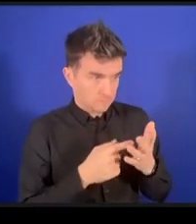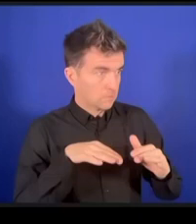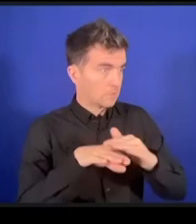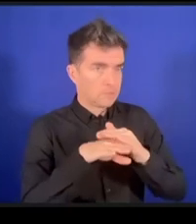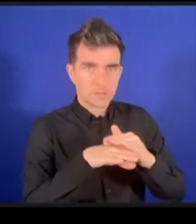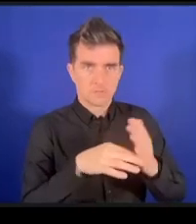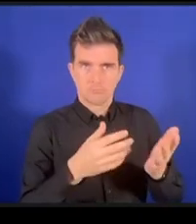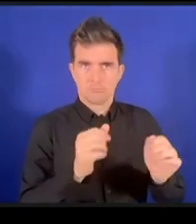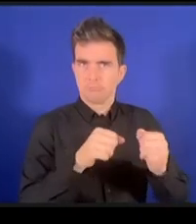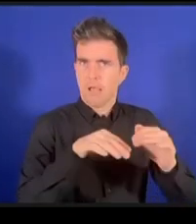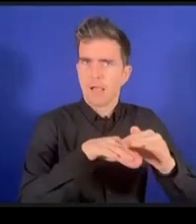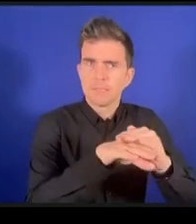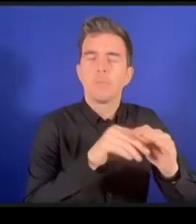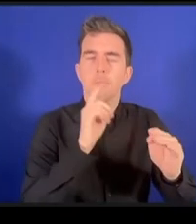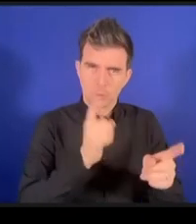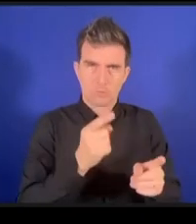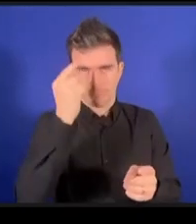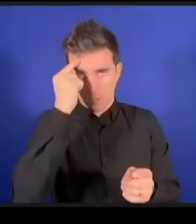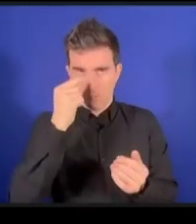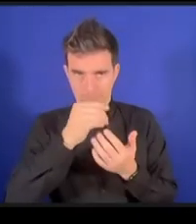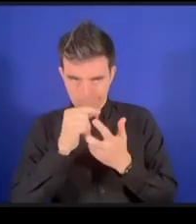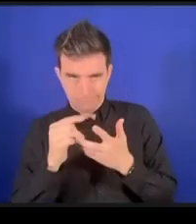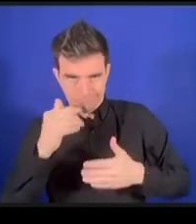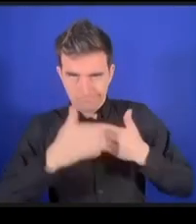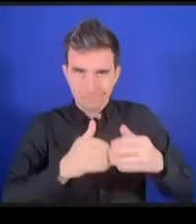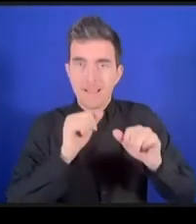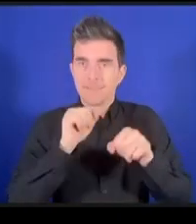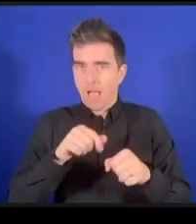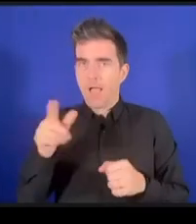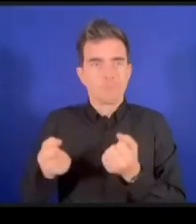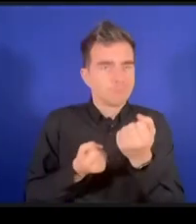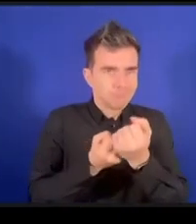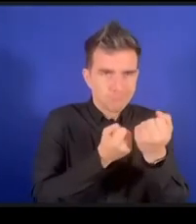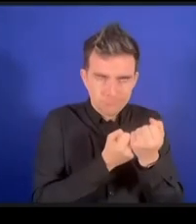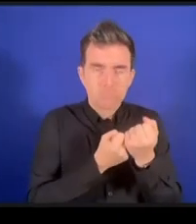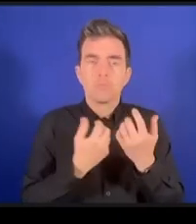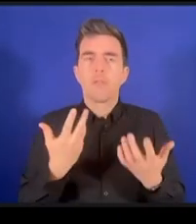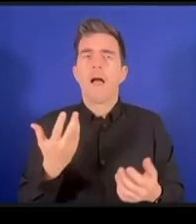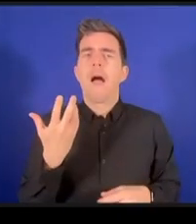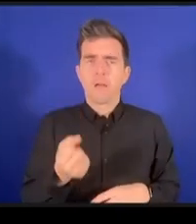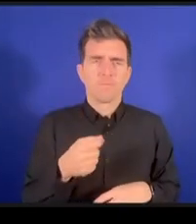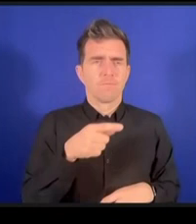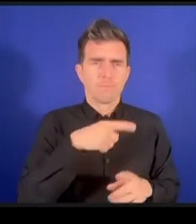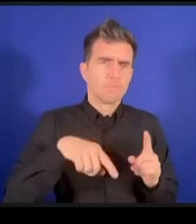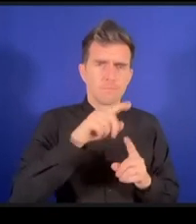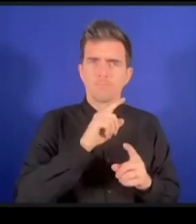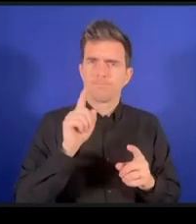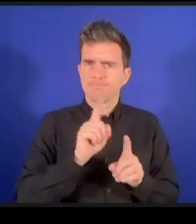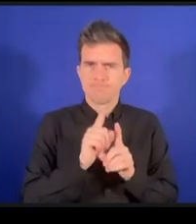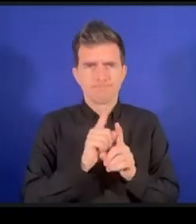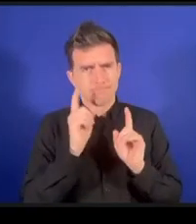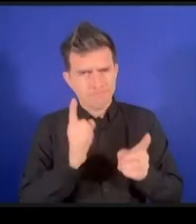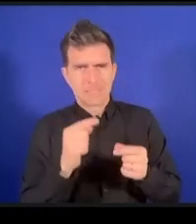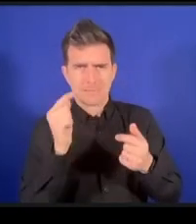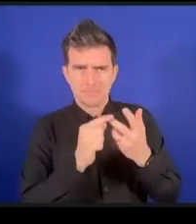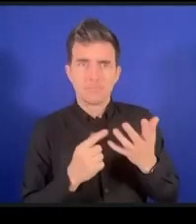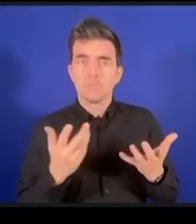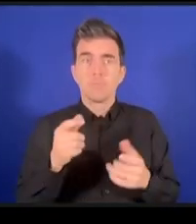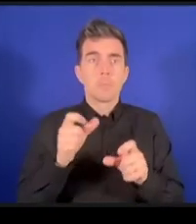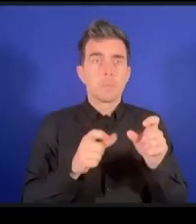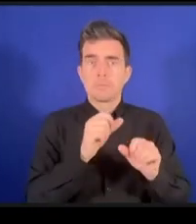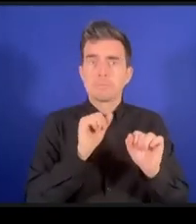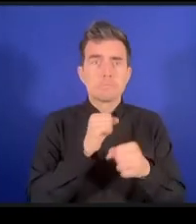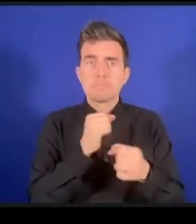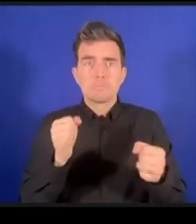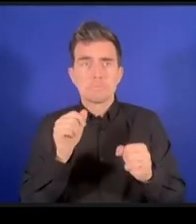иногда нет доступа к контенту который размещён на сайте если этот контент размещён Так